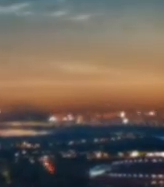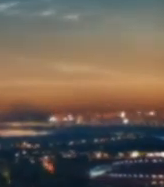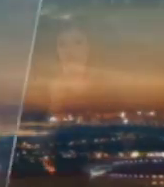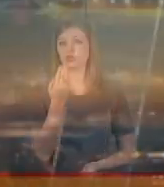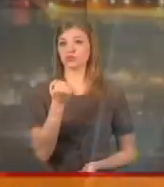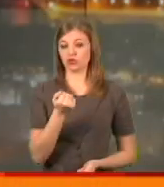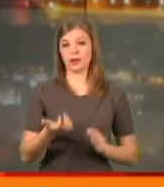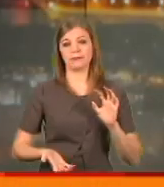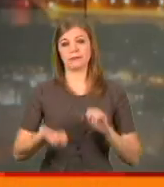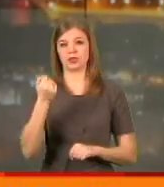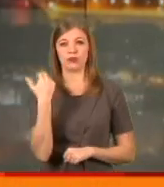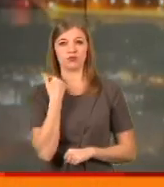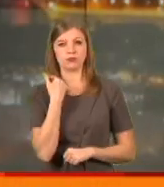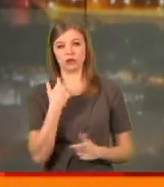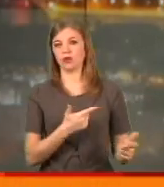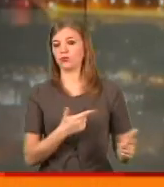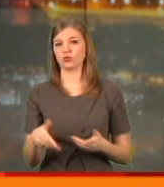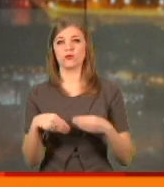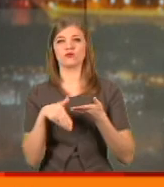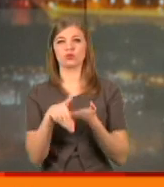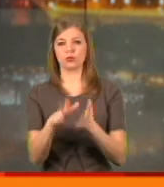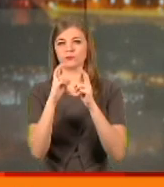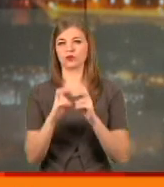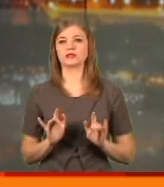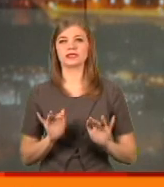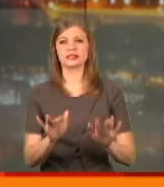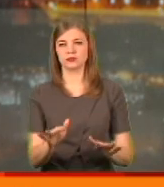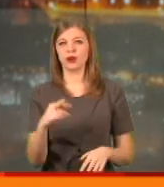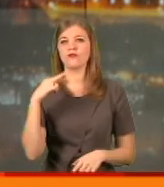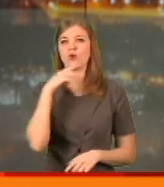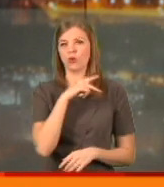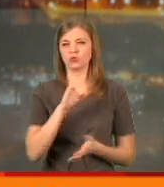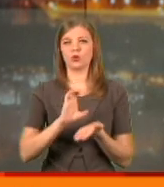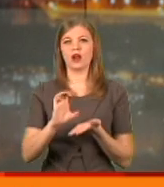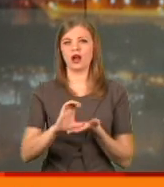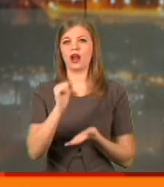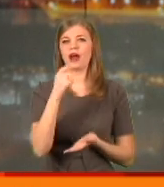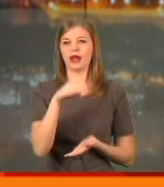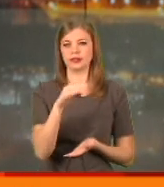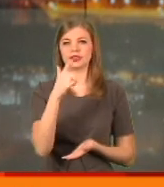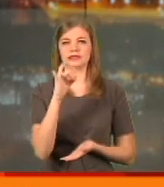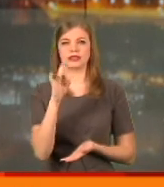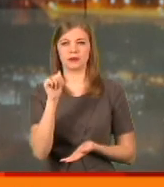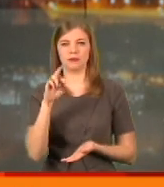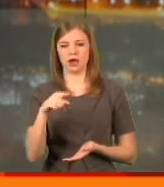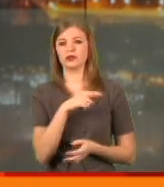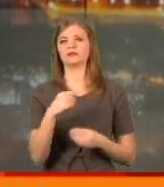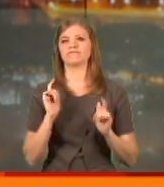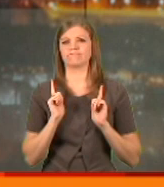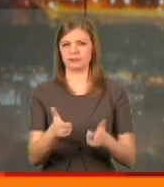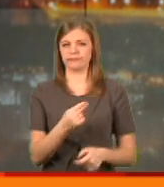Сполучені Штати підтримують Велику Британію, готові допомогти в розслідуванні справи отруєння агента Скрипаля. Свою солідарність висловила й